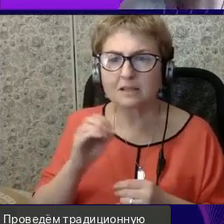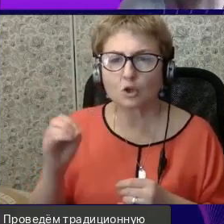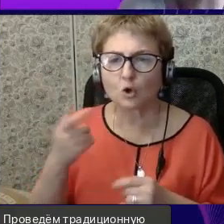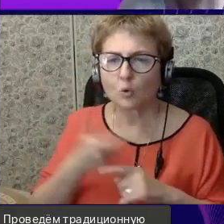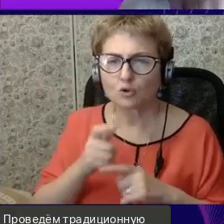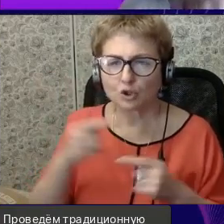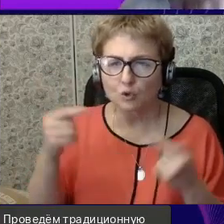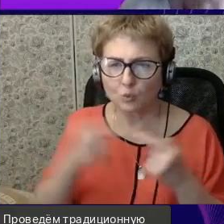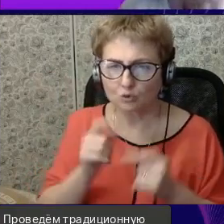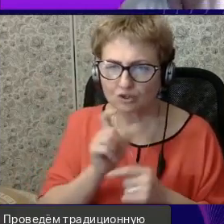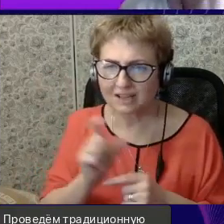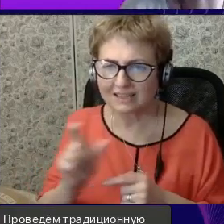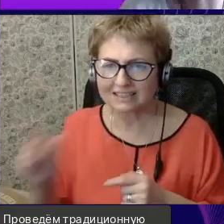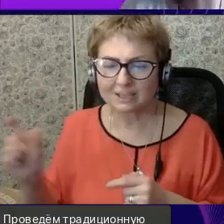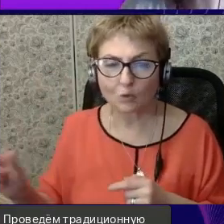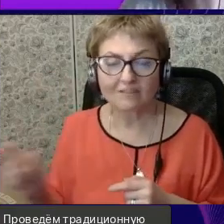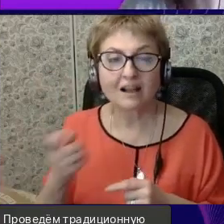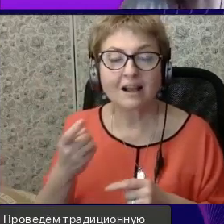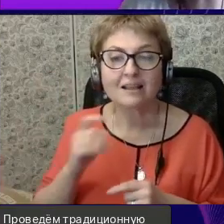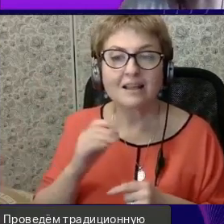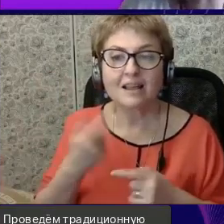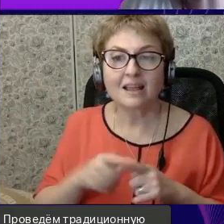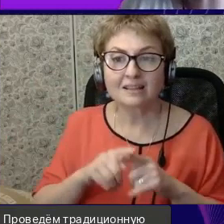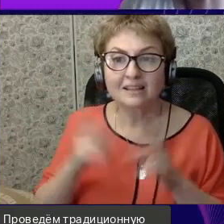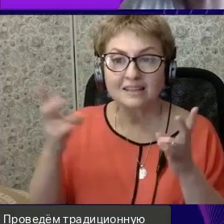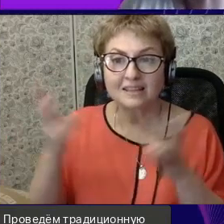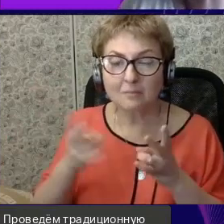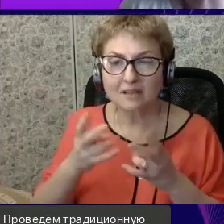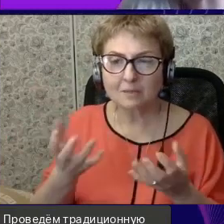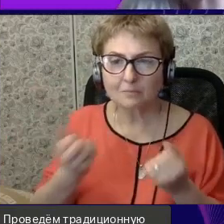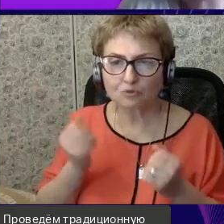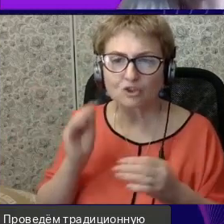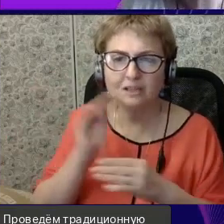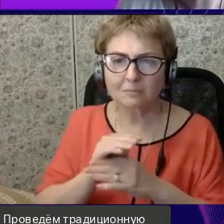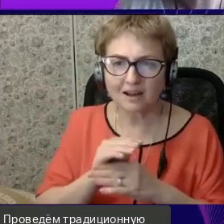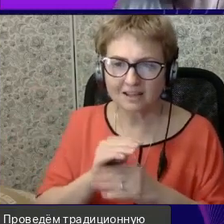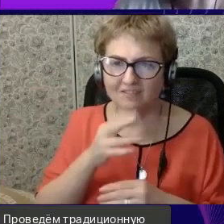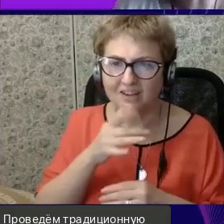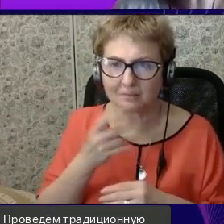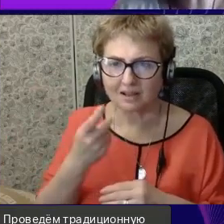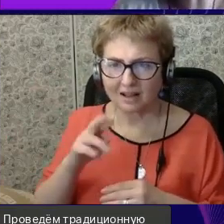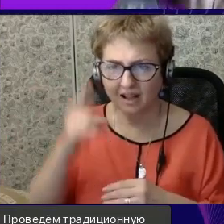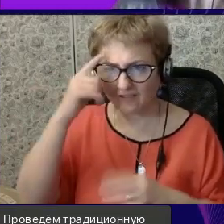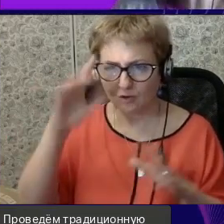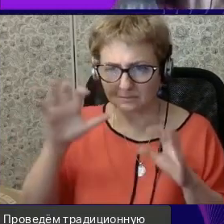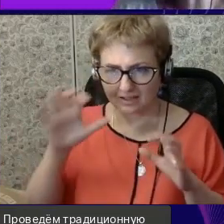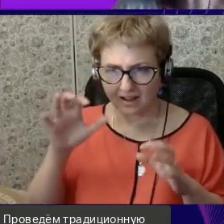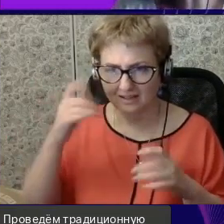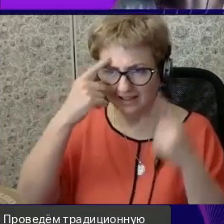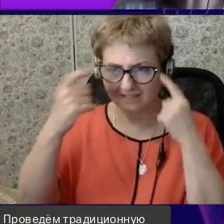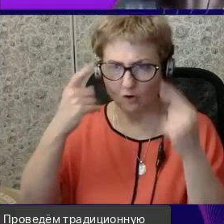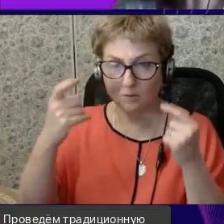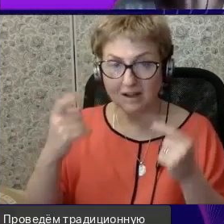спонтанно и избирательно. Поэтому необходима как бы ее очень точная дозировка. Это